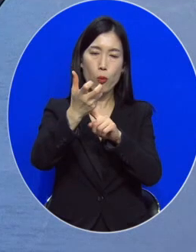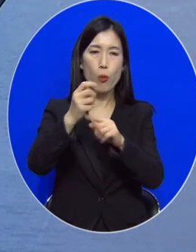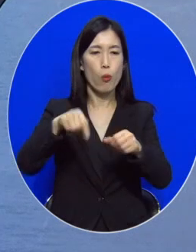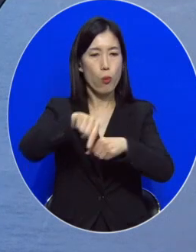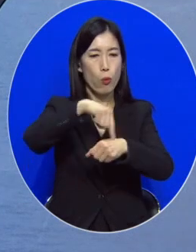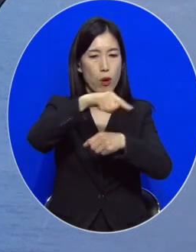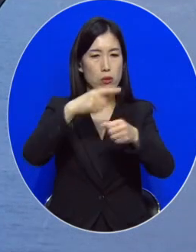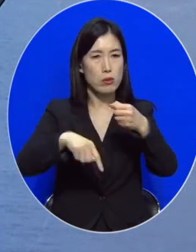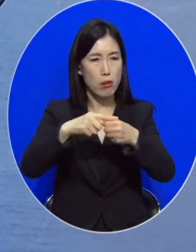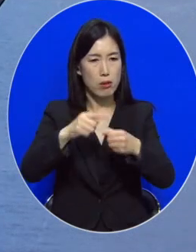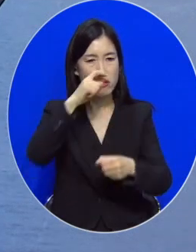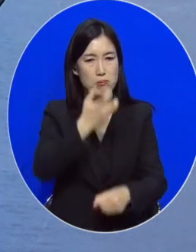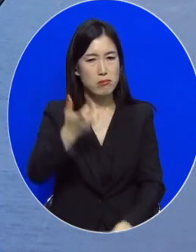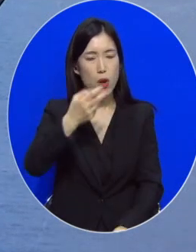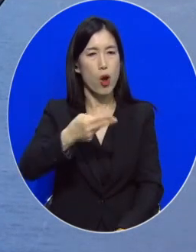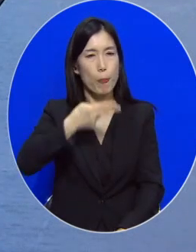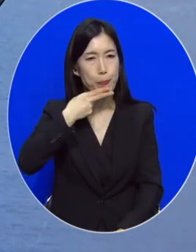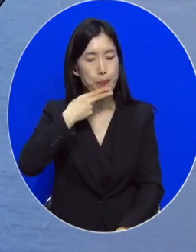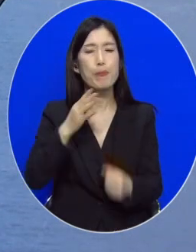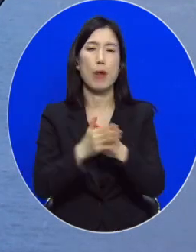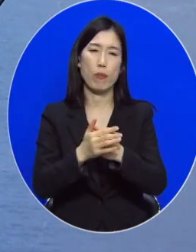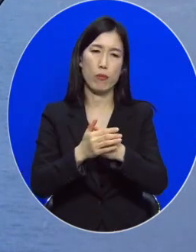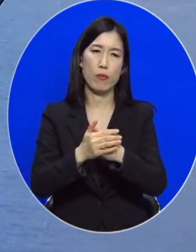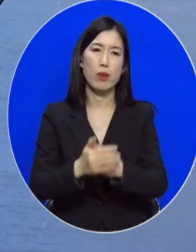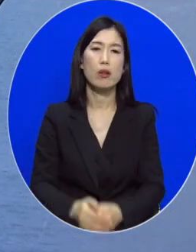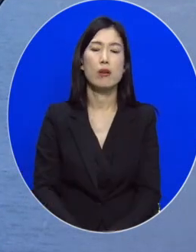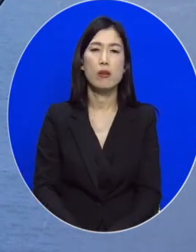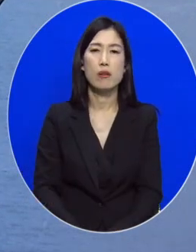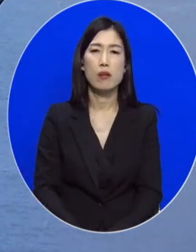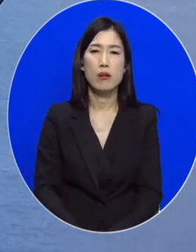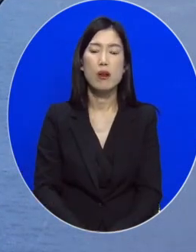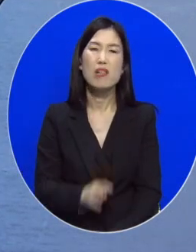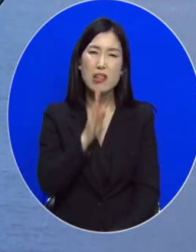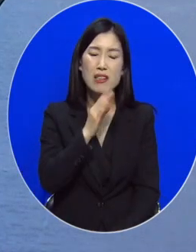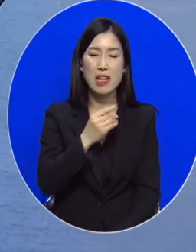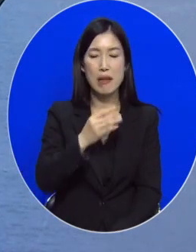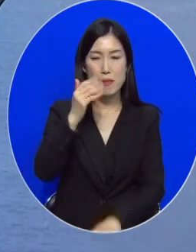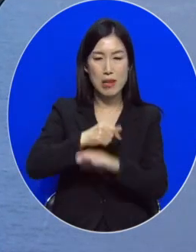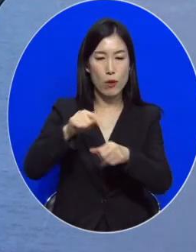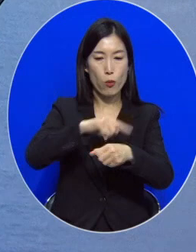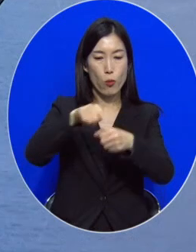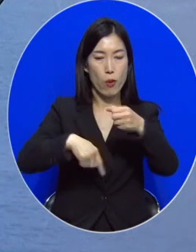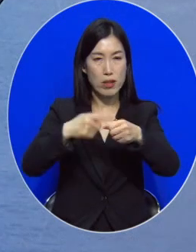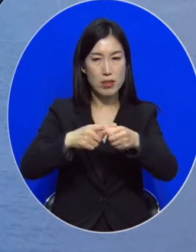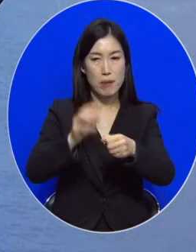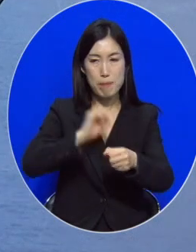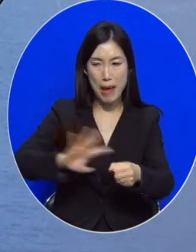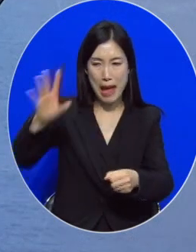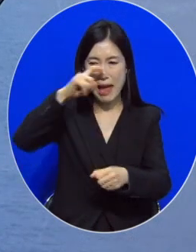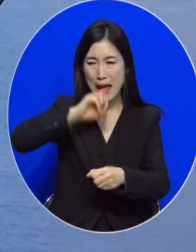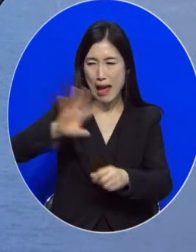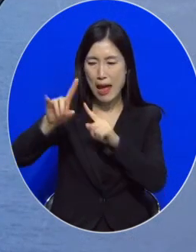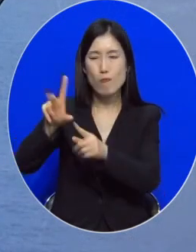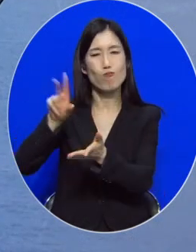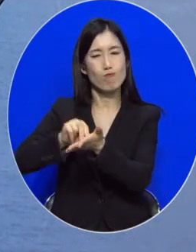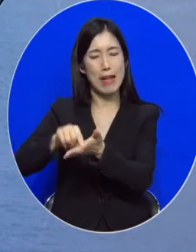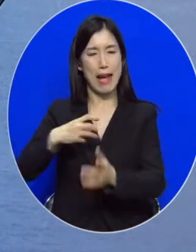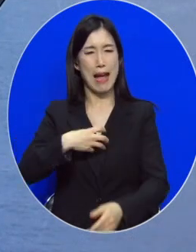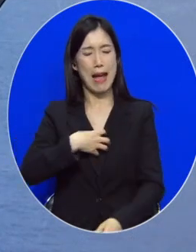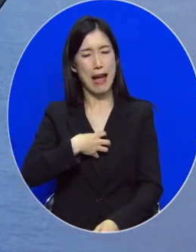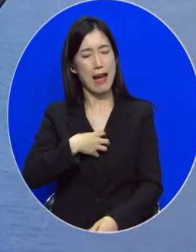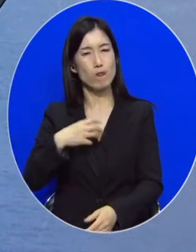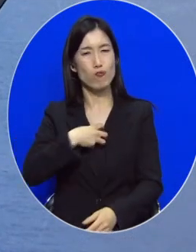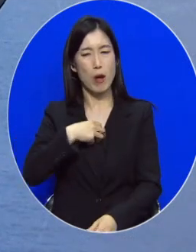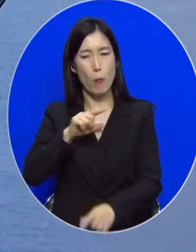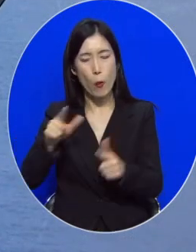않는다는 과학적인 이유입니다 물론 방사성 폐기물에 처리나 안전성 등의 문제에 대해선